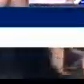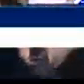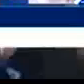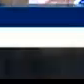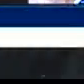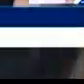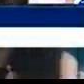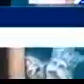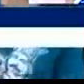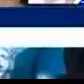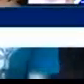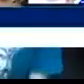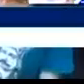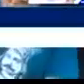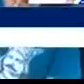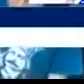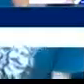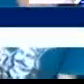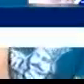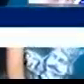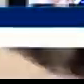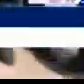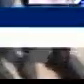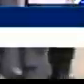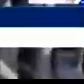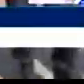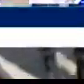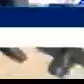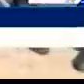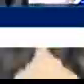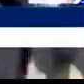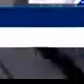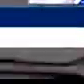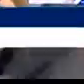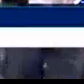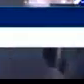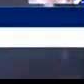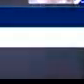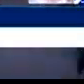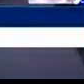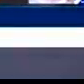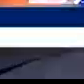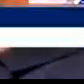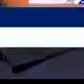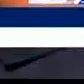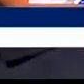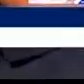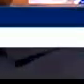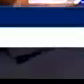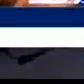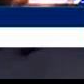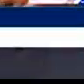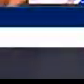trece un stat antiromânesc. I-au dat o amendă pentru faptul că am ieșit din autovehicul și nu am ascultat